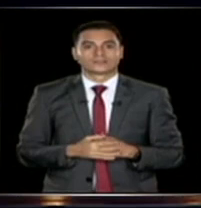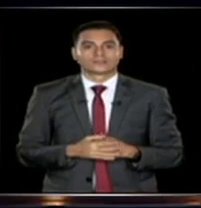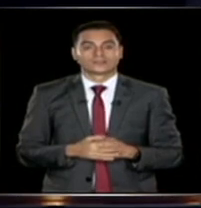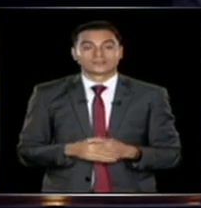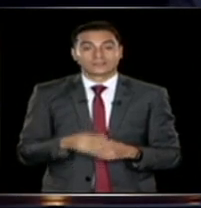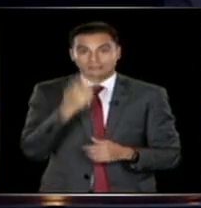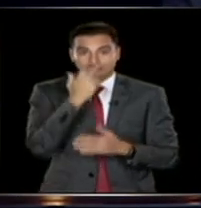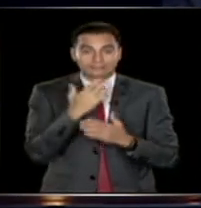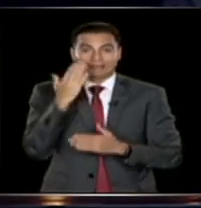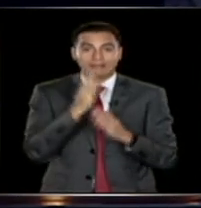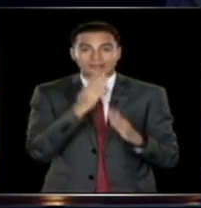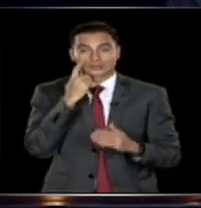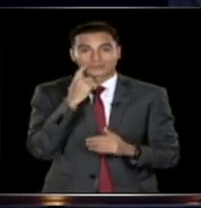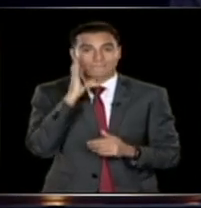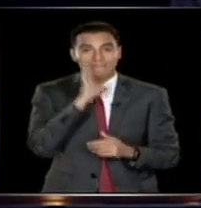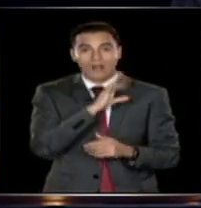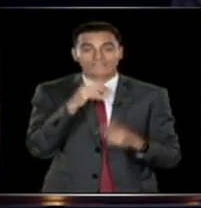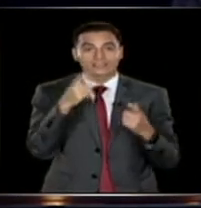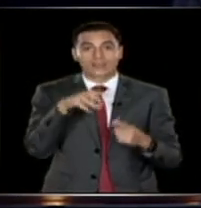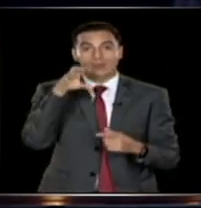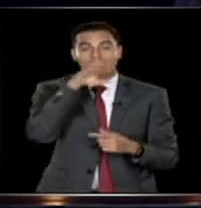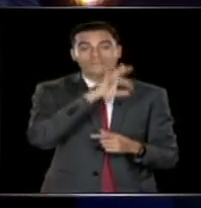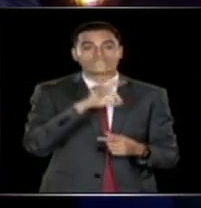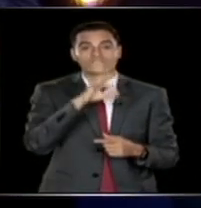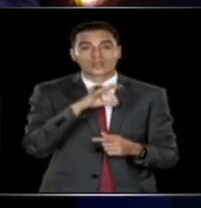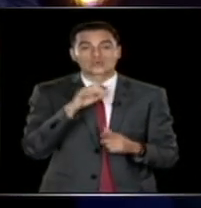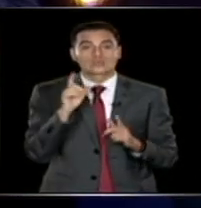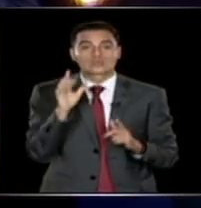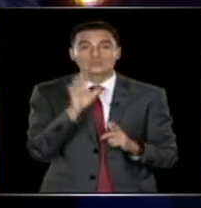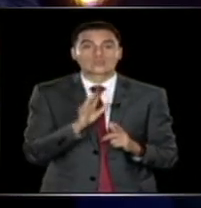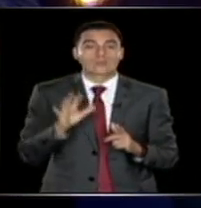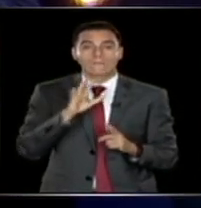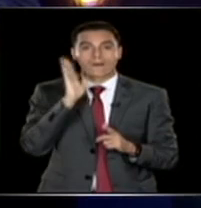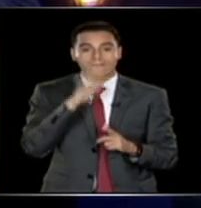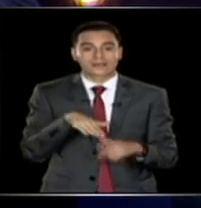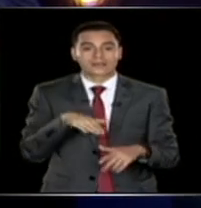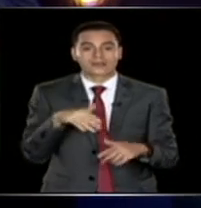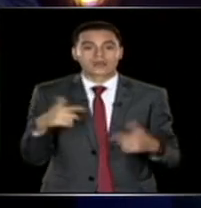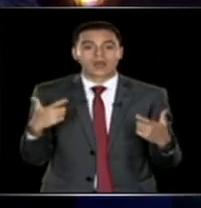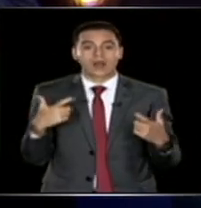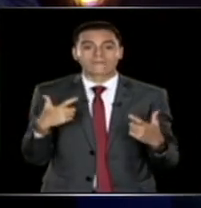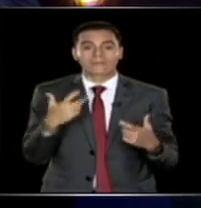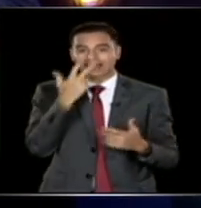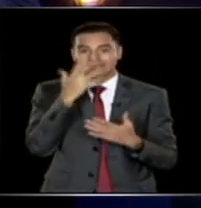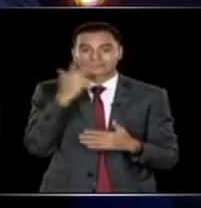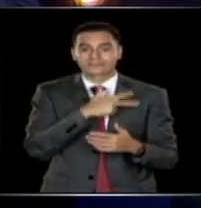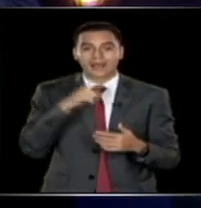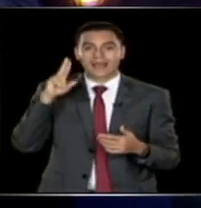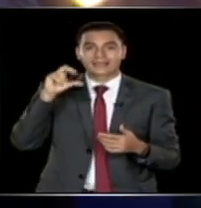تاريخ، في أي دولة أوروبية وقعت معركة تاوتن عام